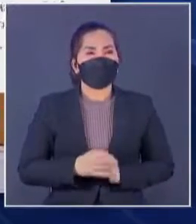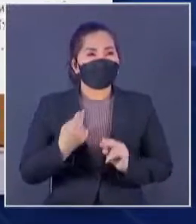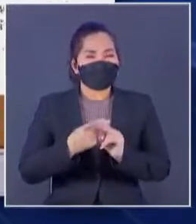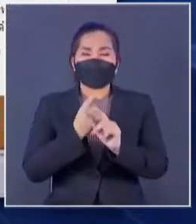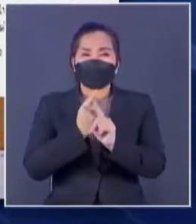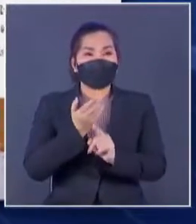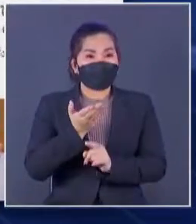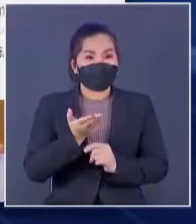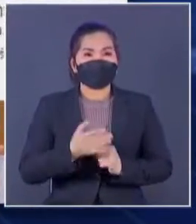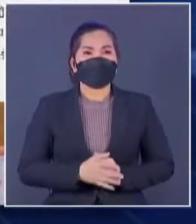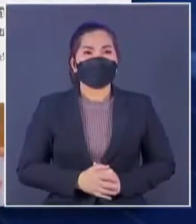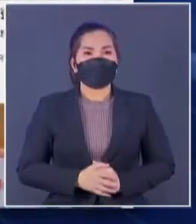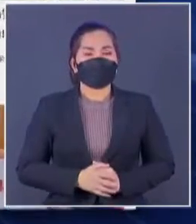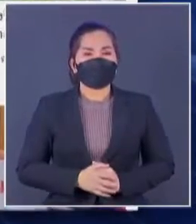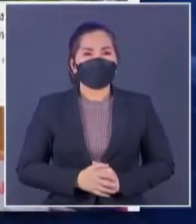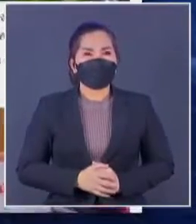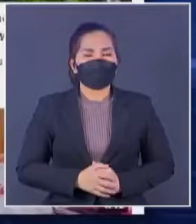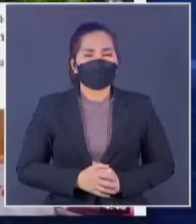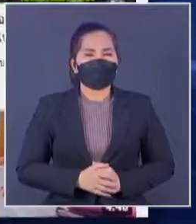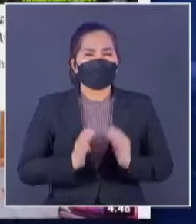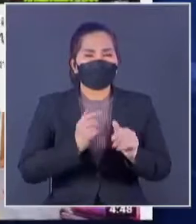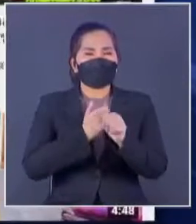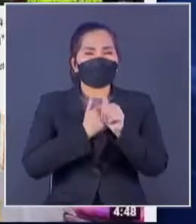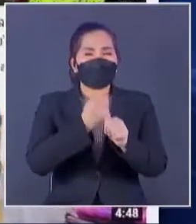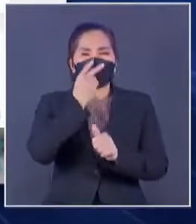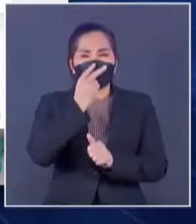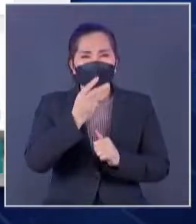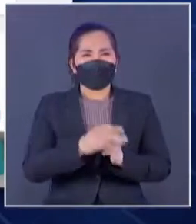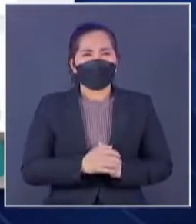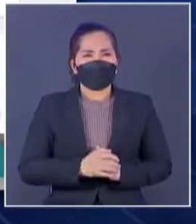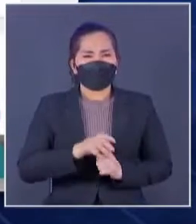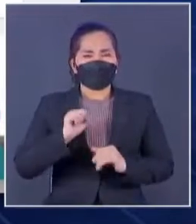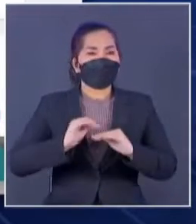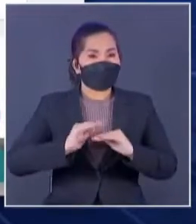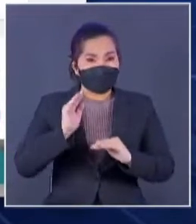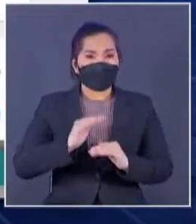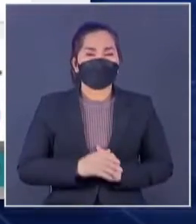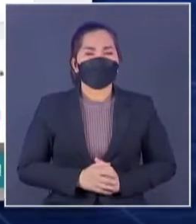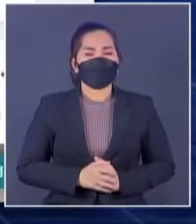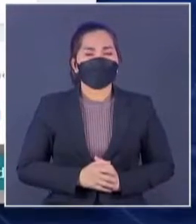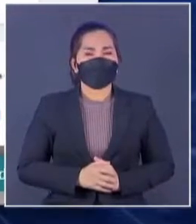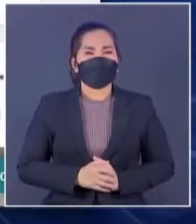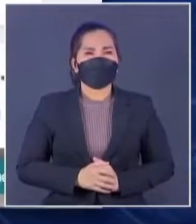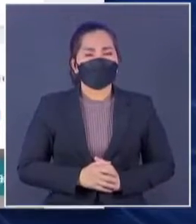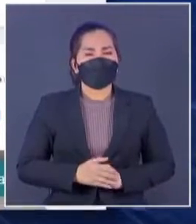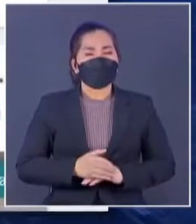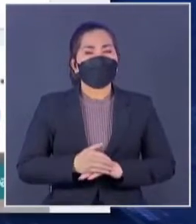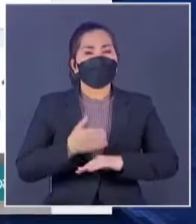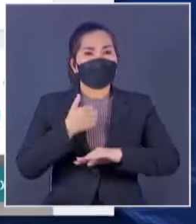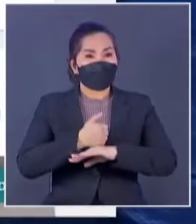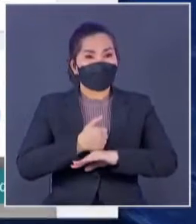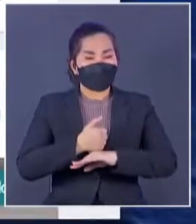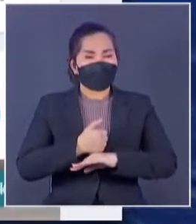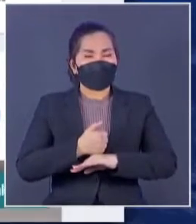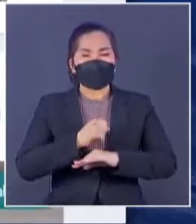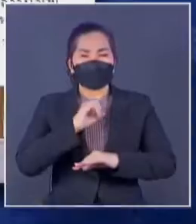ไทยในฝรั่งเศสครับก็มีผู้ติดตามที่ช่องเธอเนี่ยโอ้โหหลายแสนนะครับท่านรัฐมนตรีจุติบอกครับว่